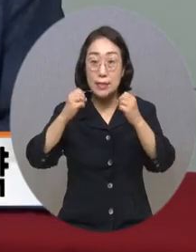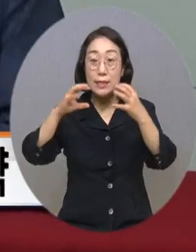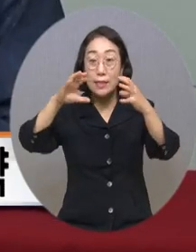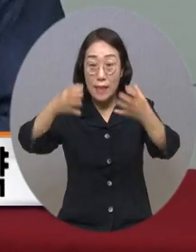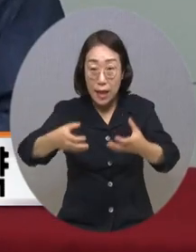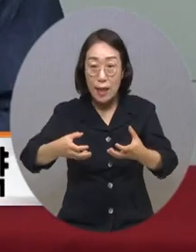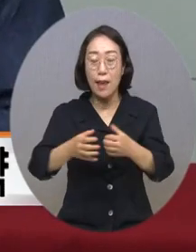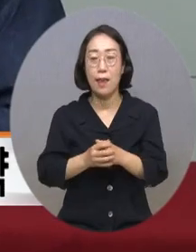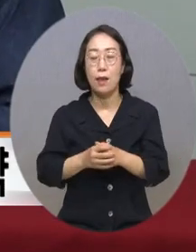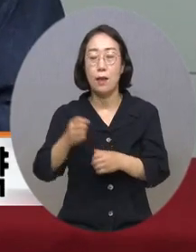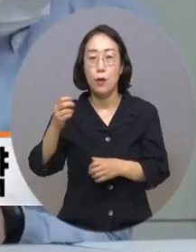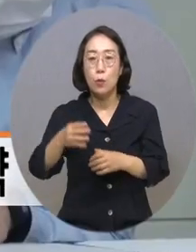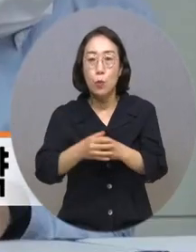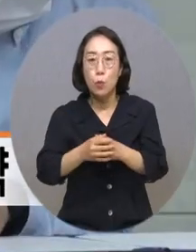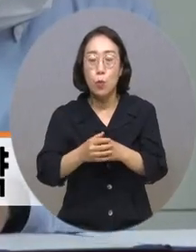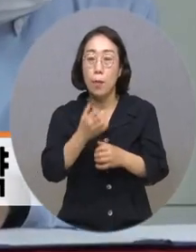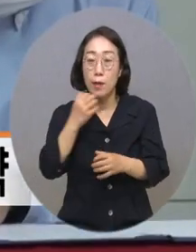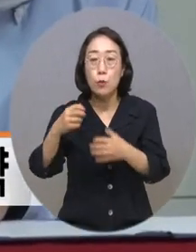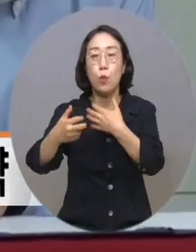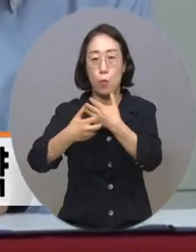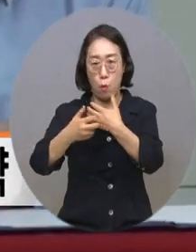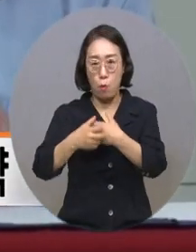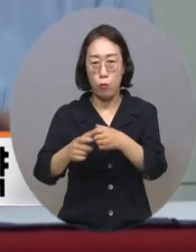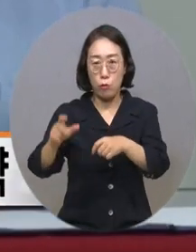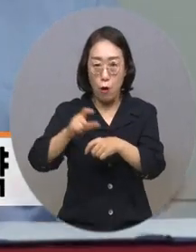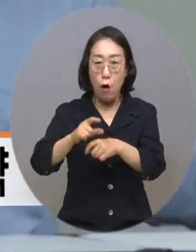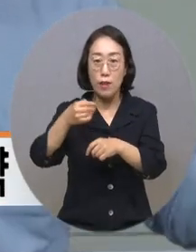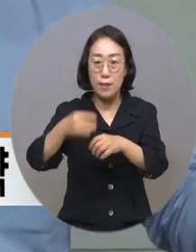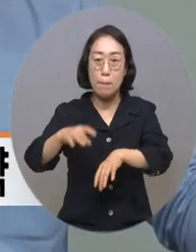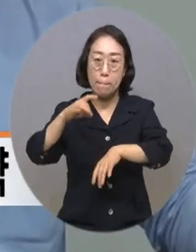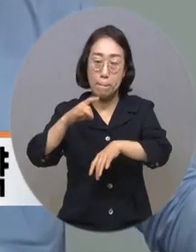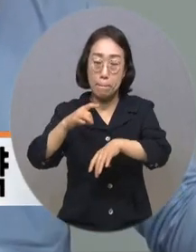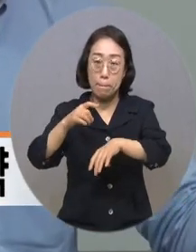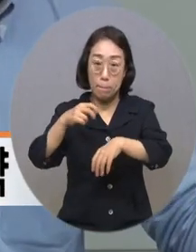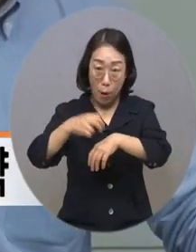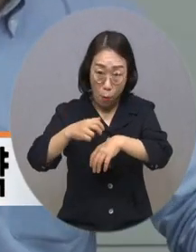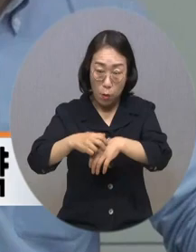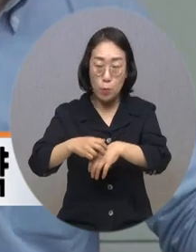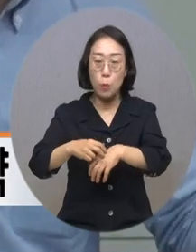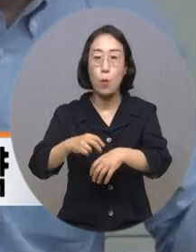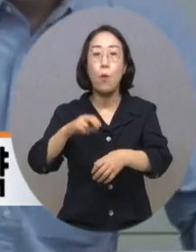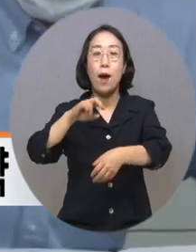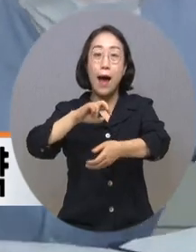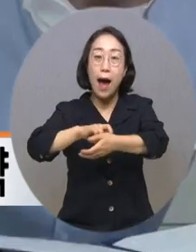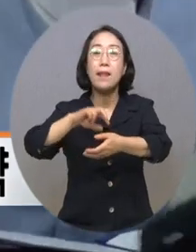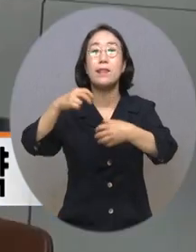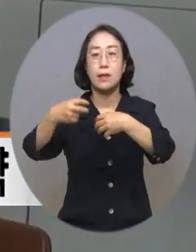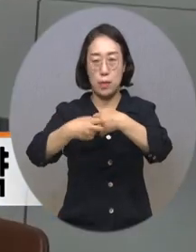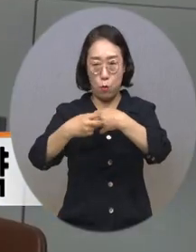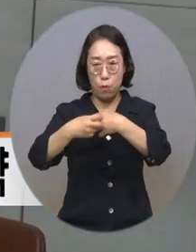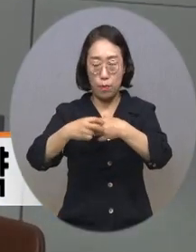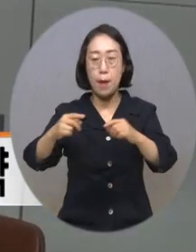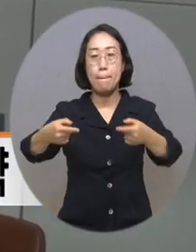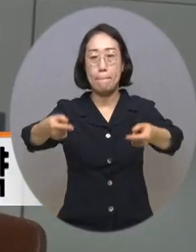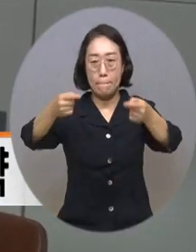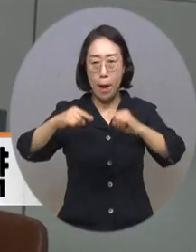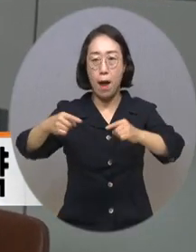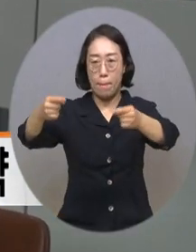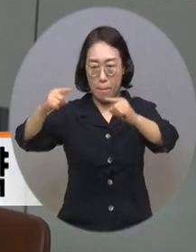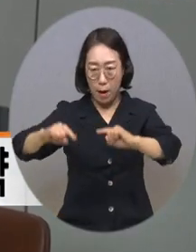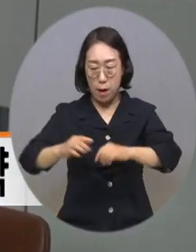성베드로병원, 서울마디정형외과, 더드림요양병원, 김재우 한의원이 참여했습니다. 단체